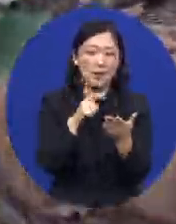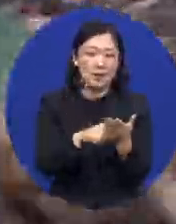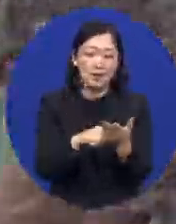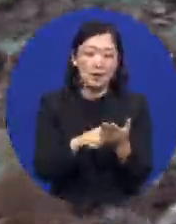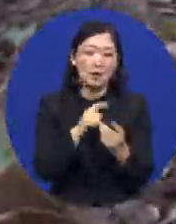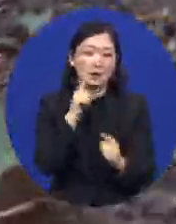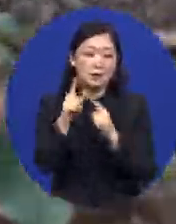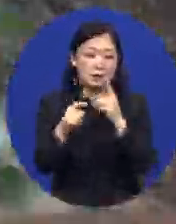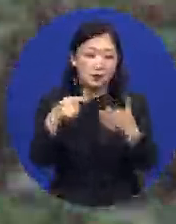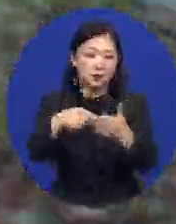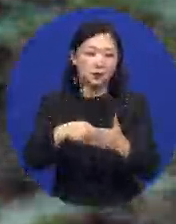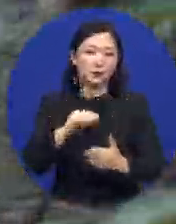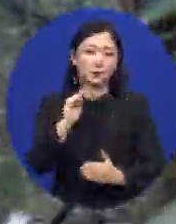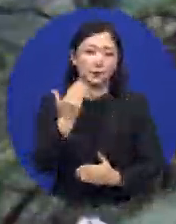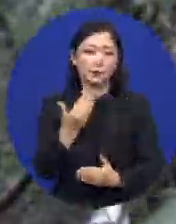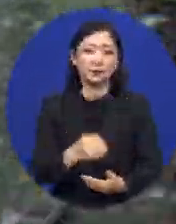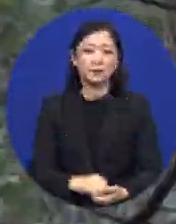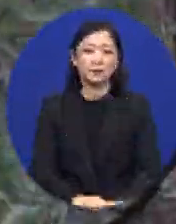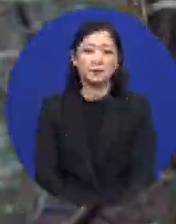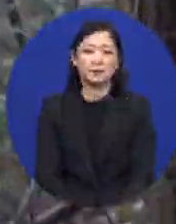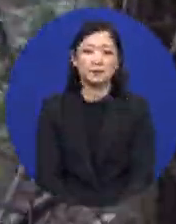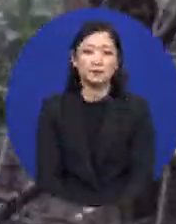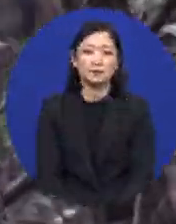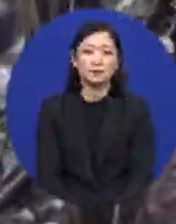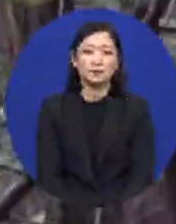나타났다는 신고가 접수됐습니다.